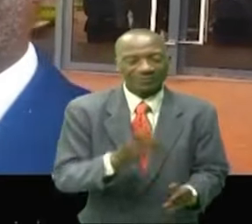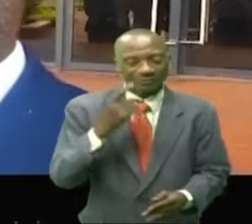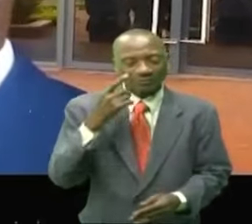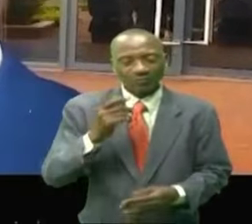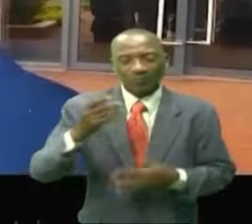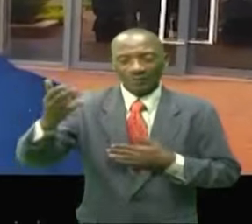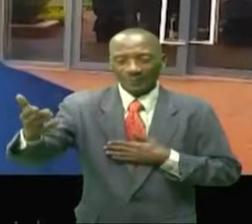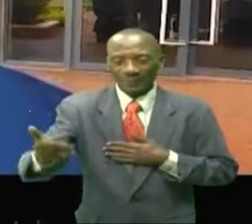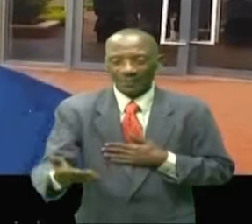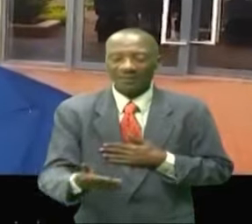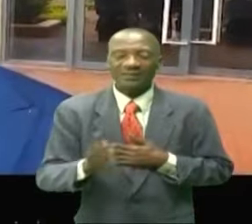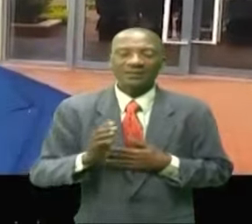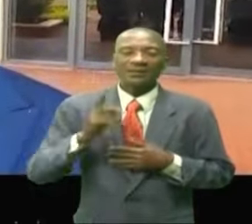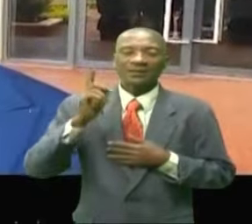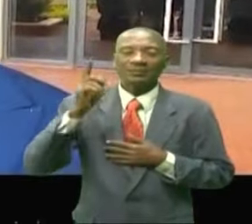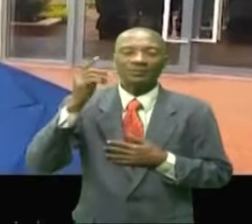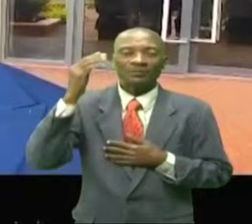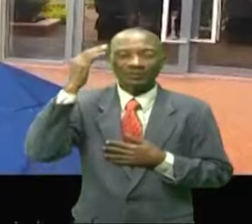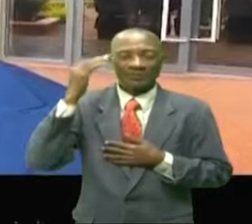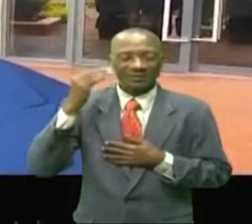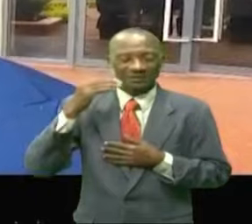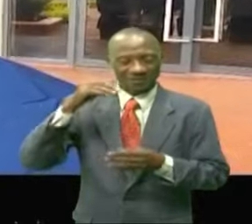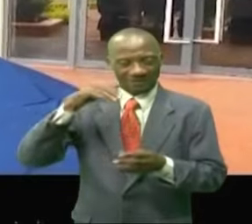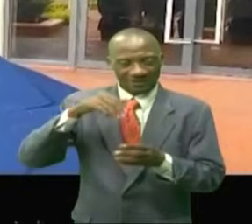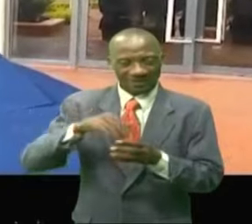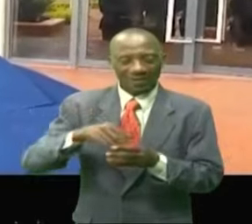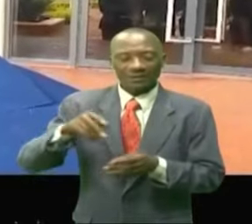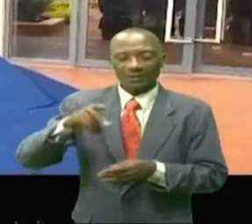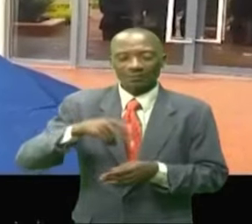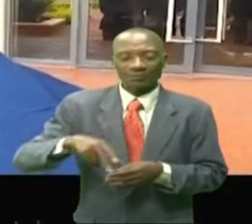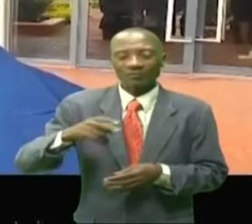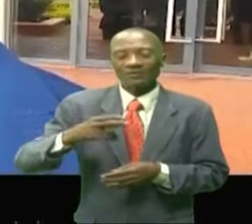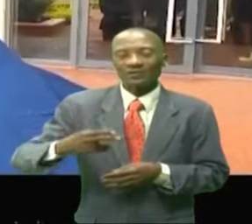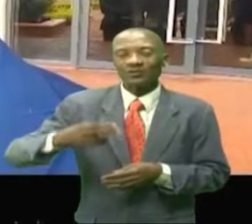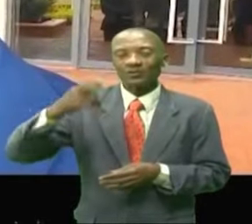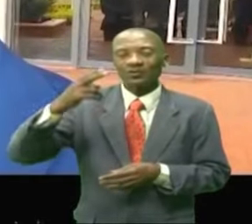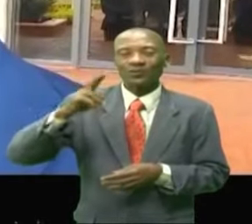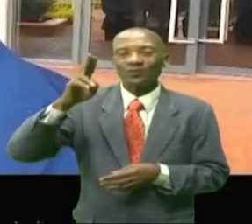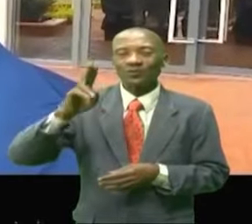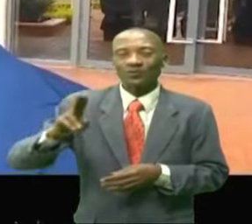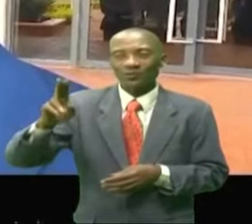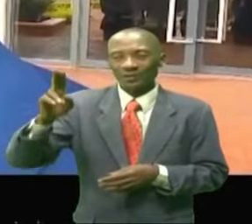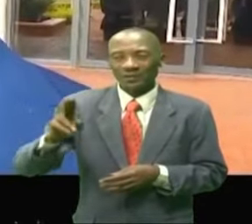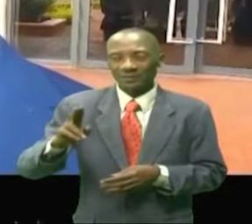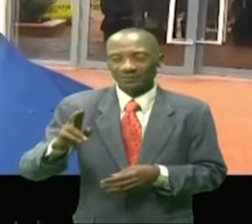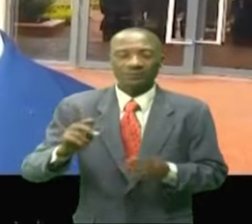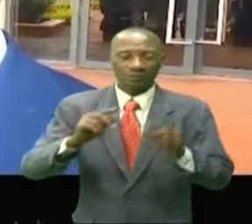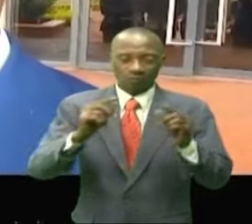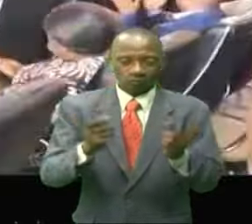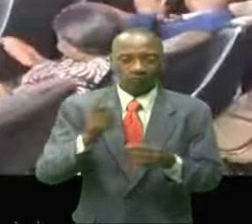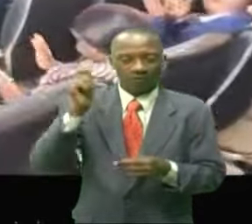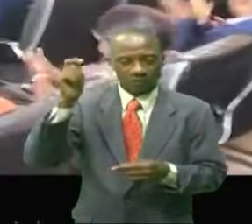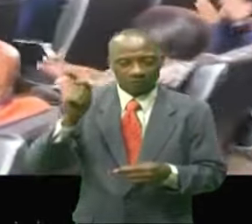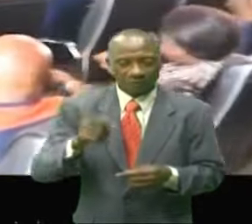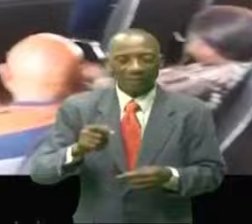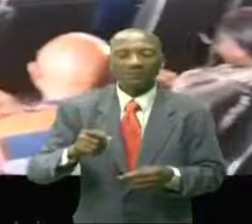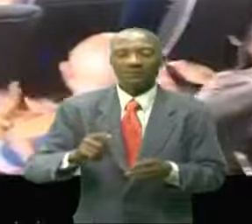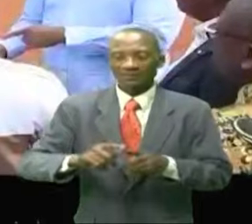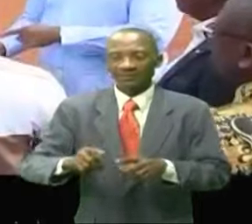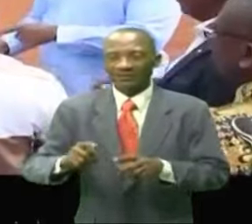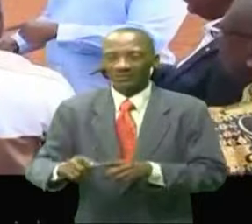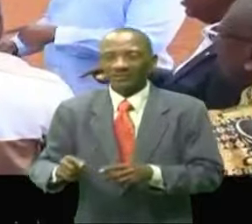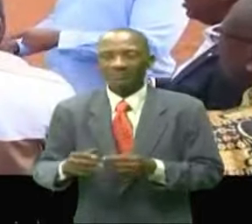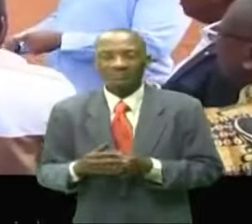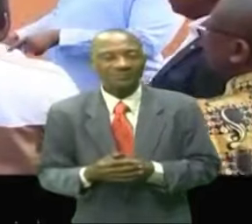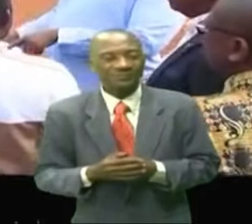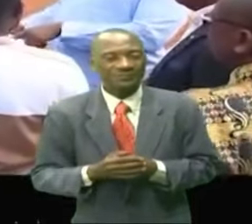des prisons ont été construites, dont certaines bientôt achevées et d'autres qui sont encore en construction. Sur la même